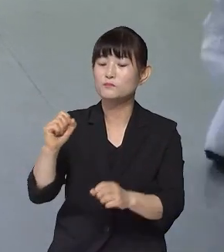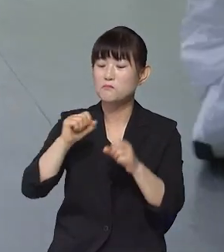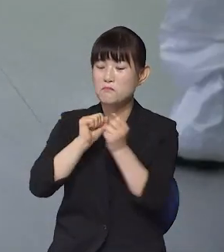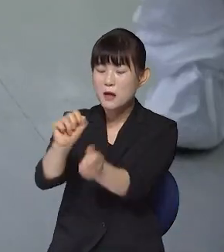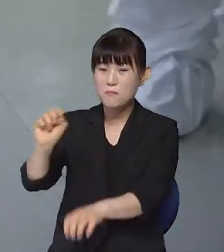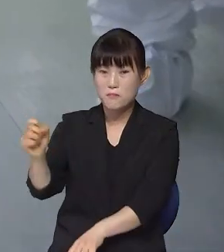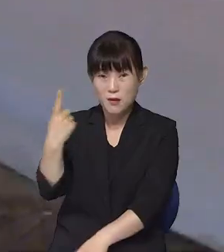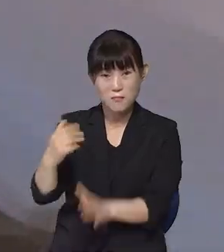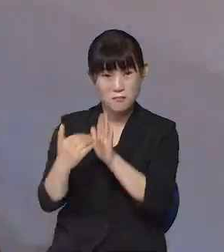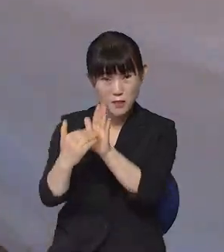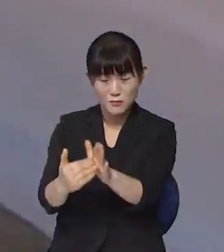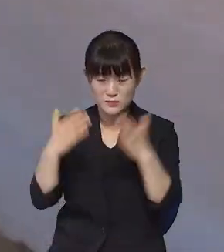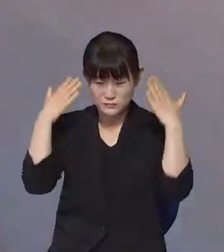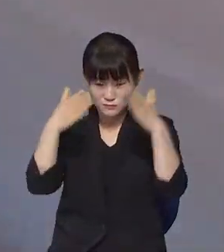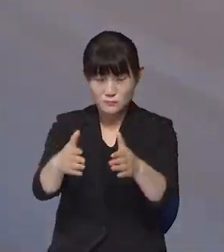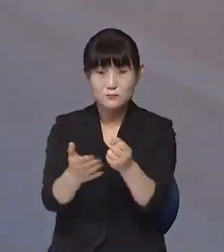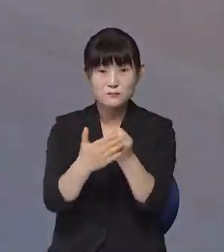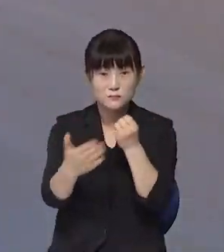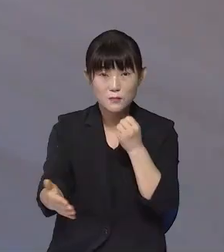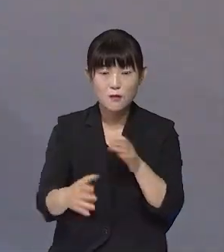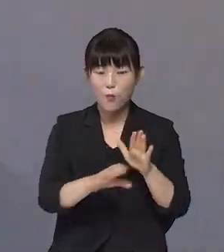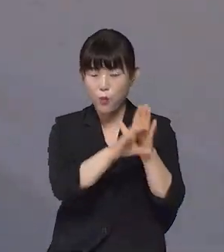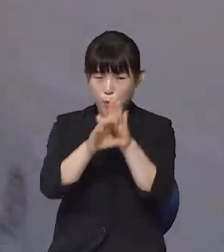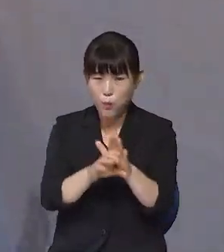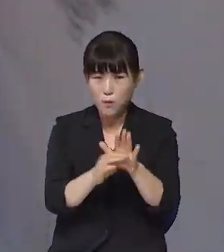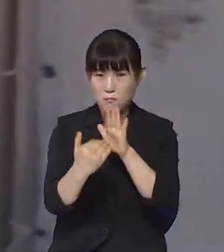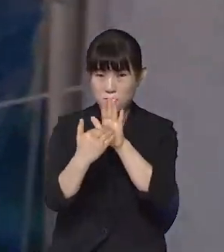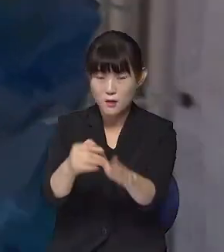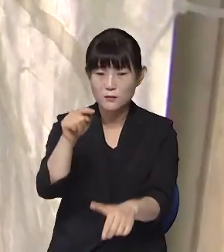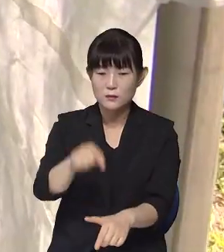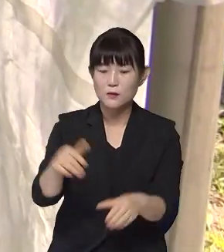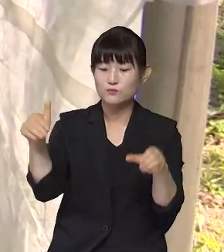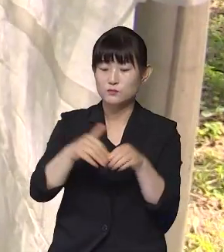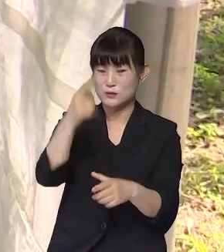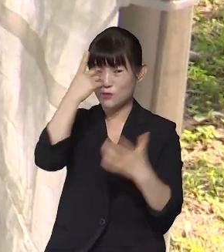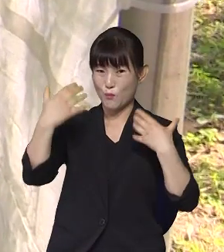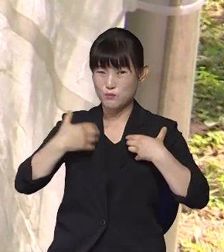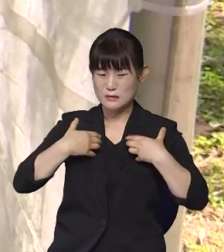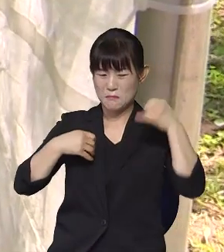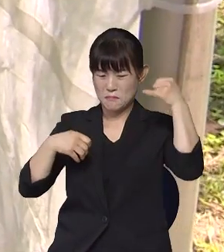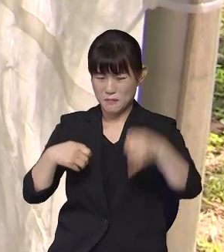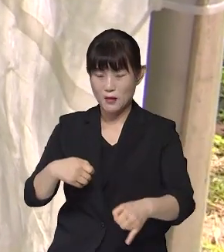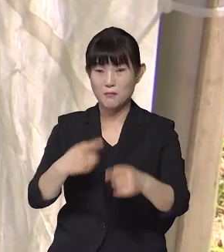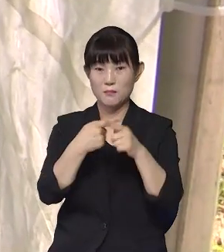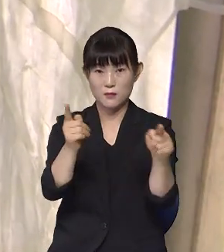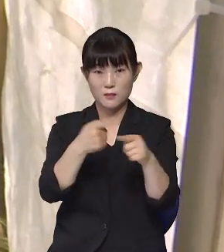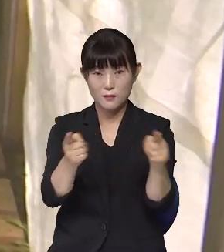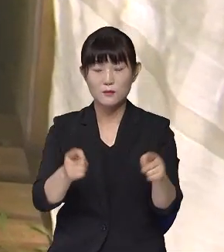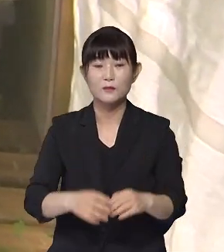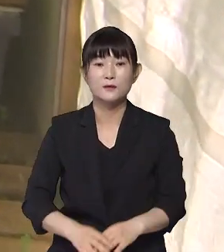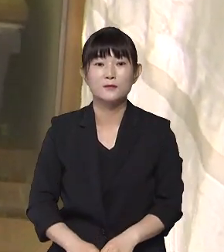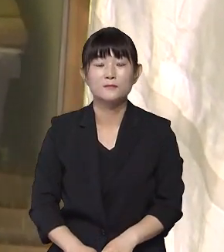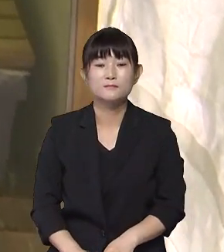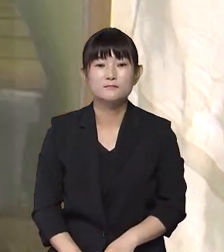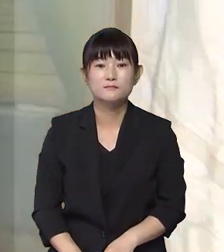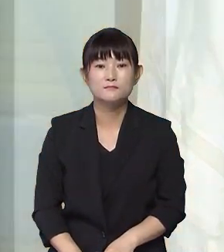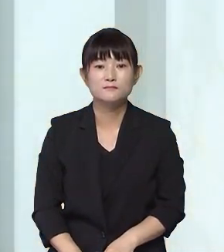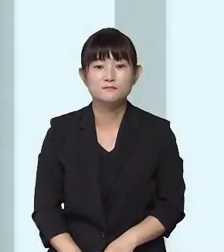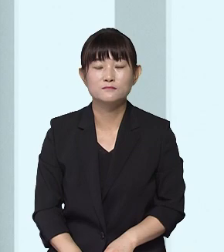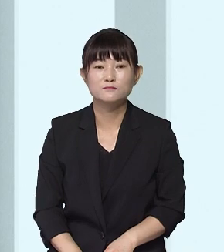반격 치치 매직 중 하면서 코로 널고 대응 이전 정부보다 못하다는 지적이 나오고 있습니다